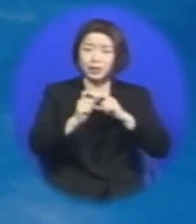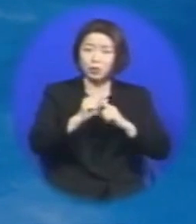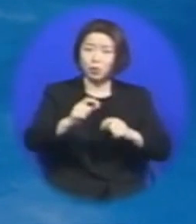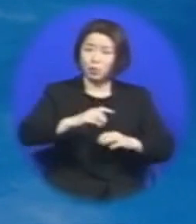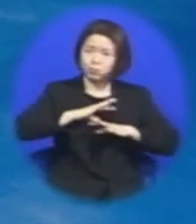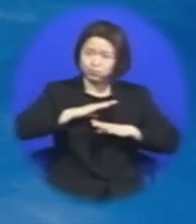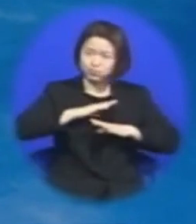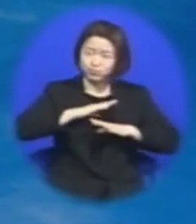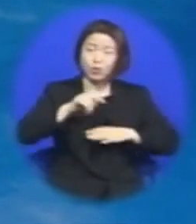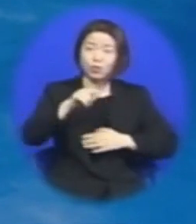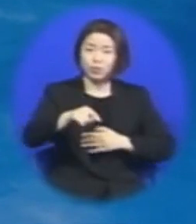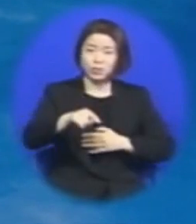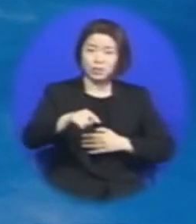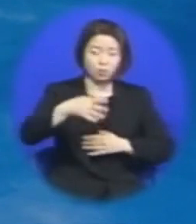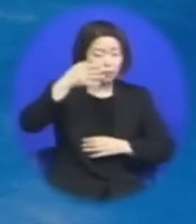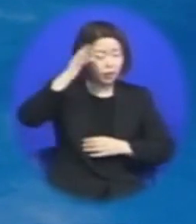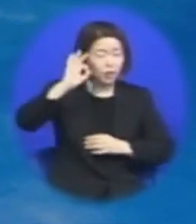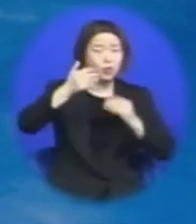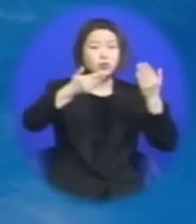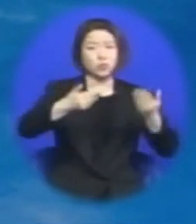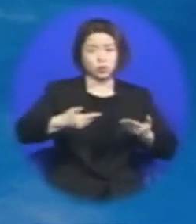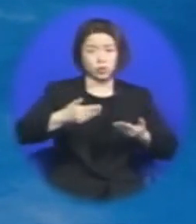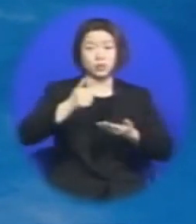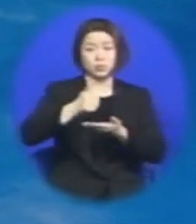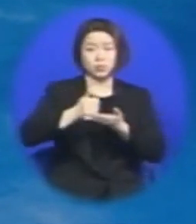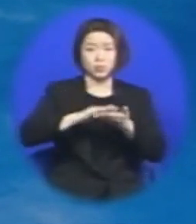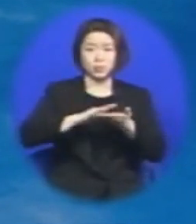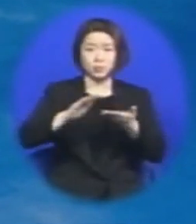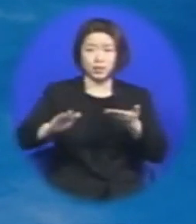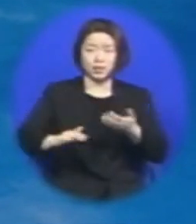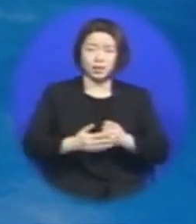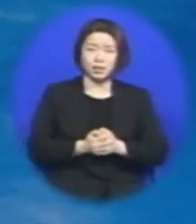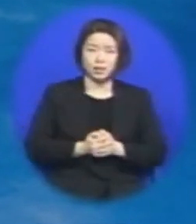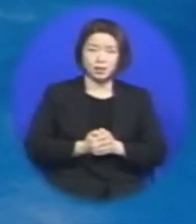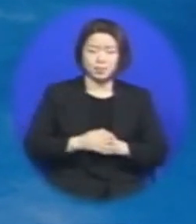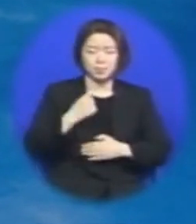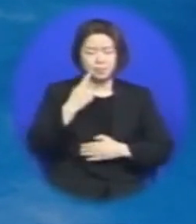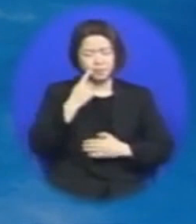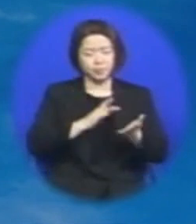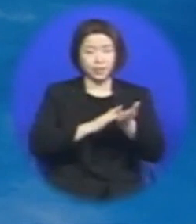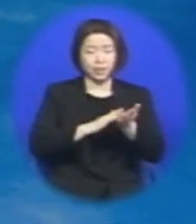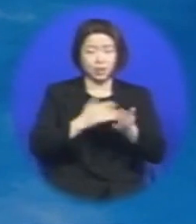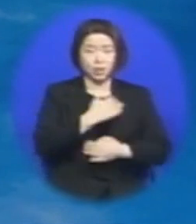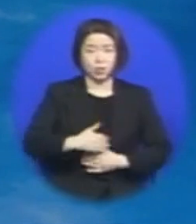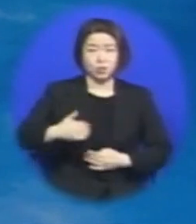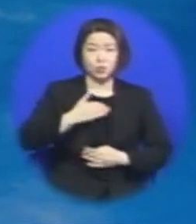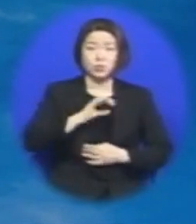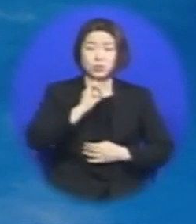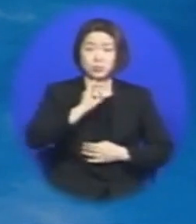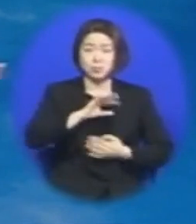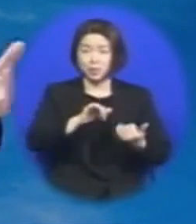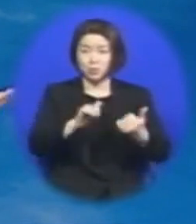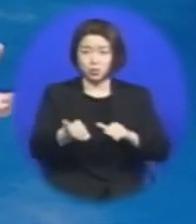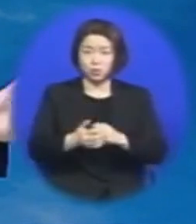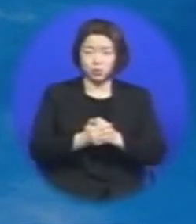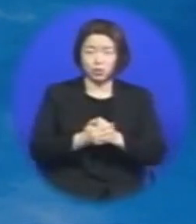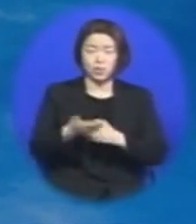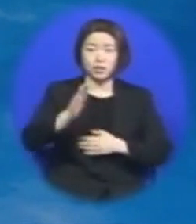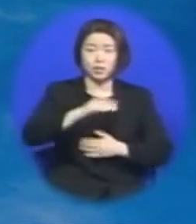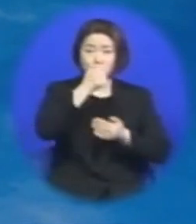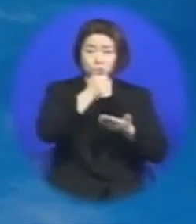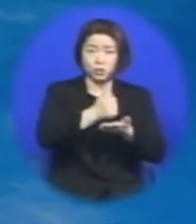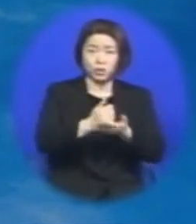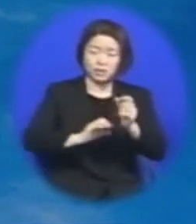것이라고 그렇게 깨우쳐 주시는 분이세요 독약은 그저 육신만 죽이지요 죄는 영원한